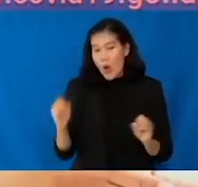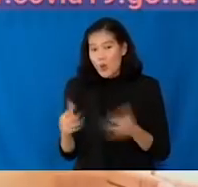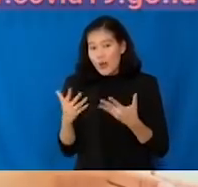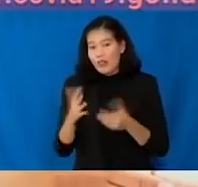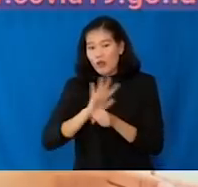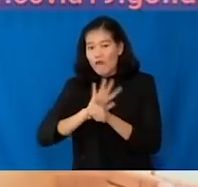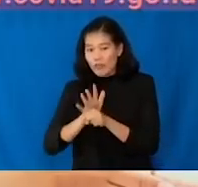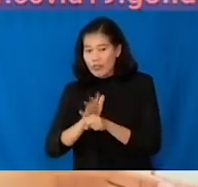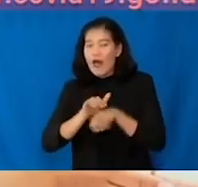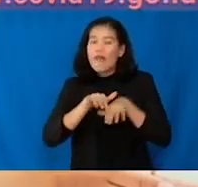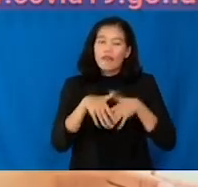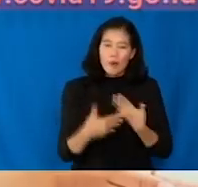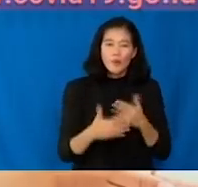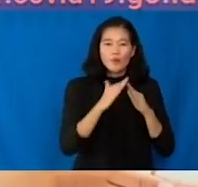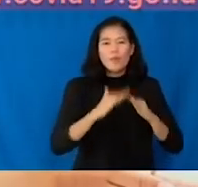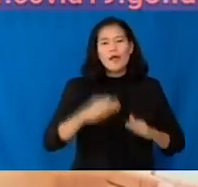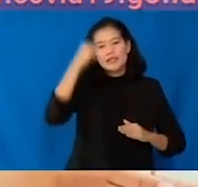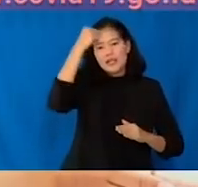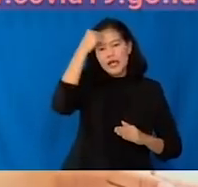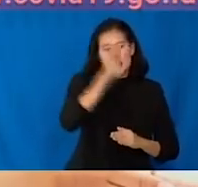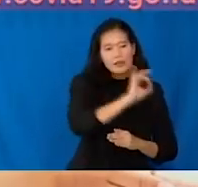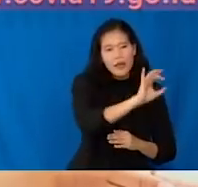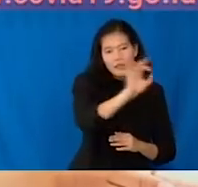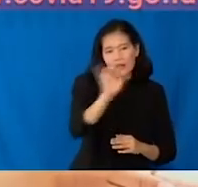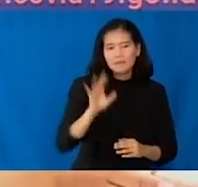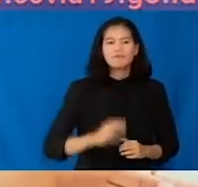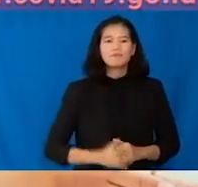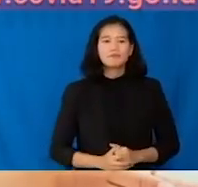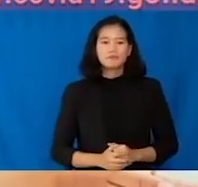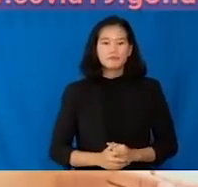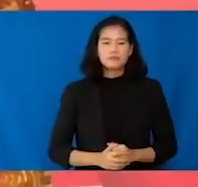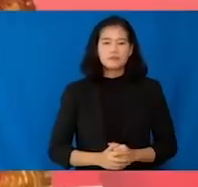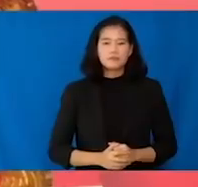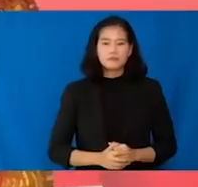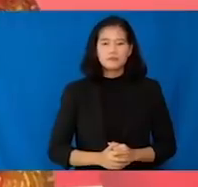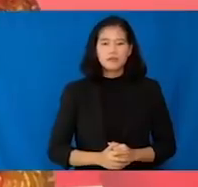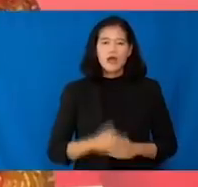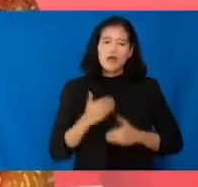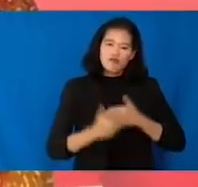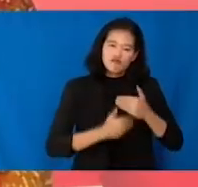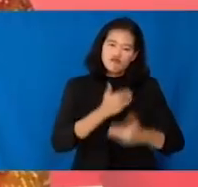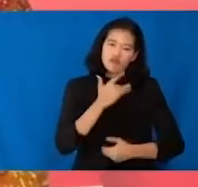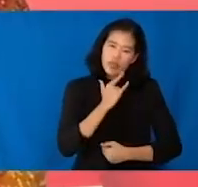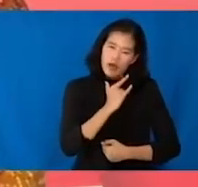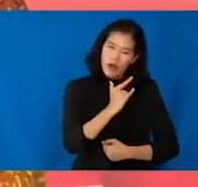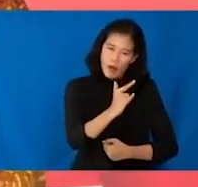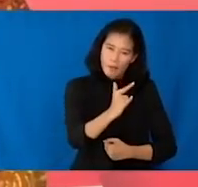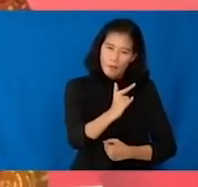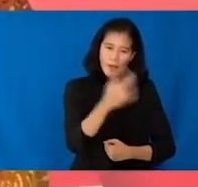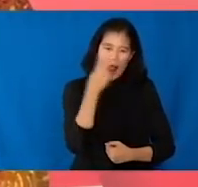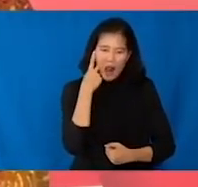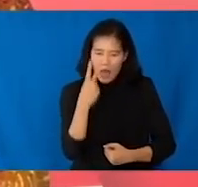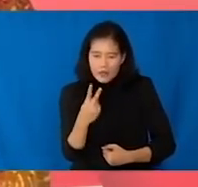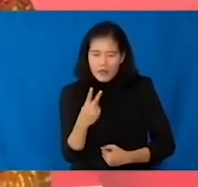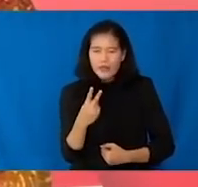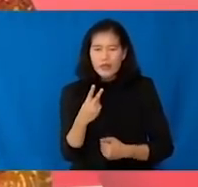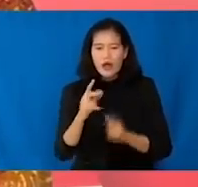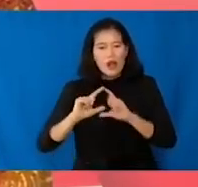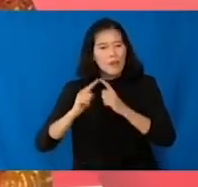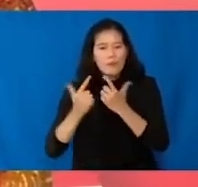19 maupun rumah sakit rumah sakit rujukan terus-menerus semua institusi